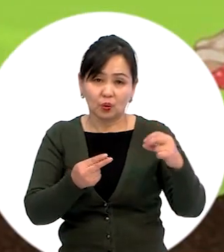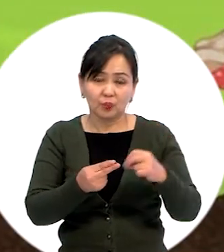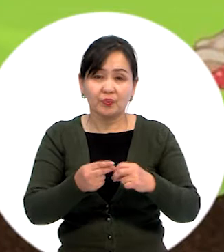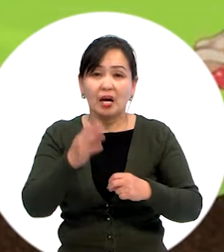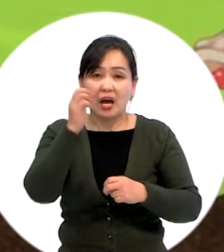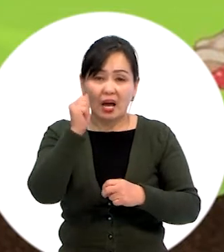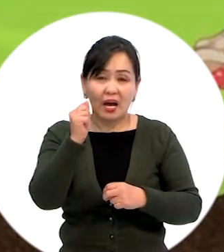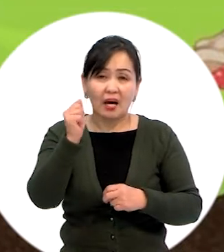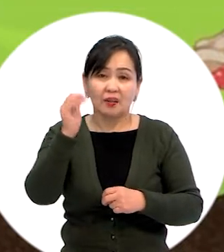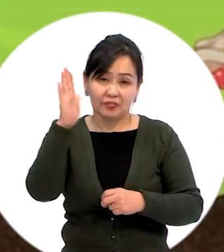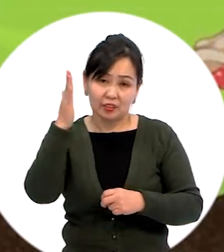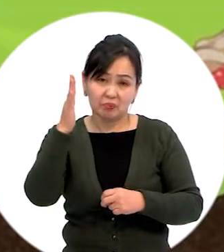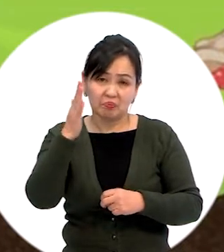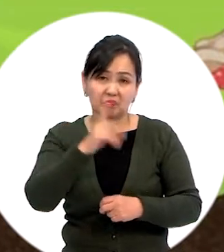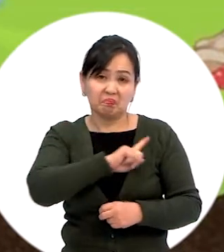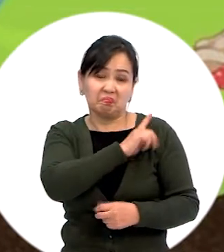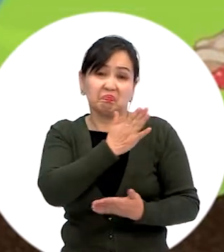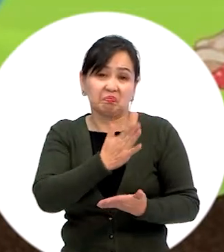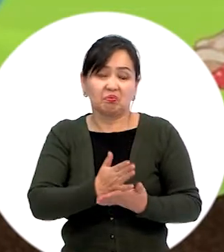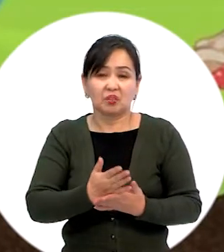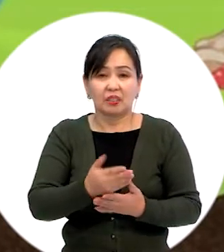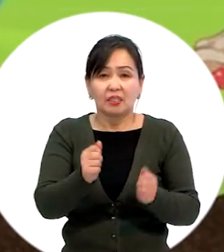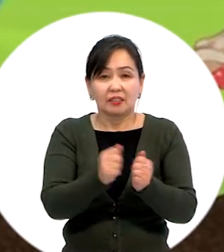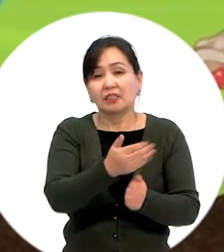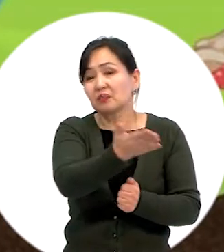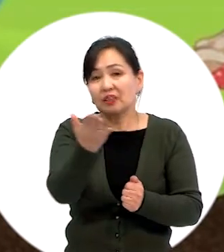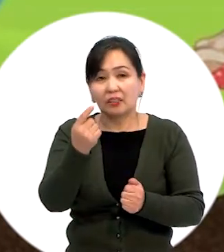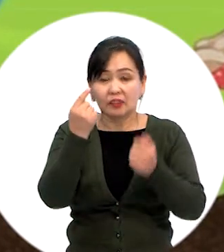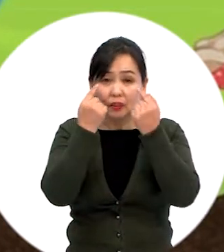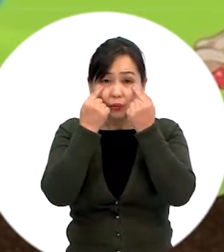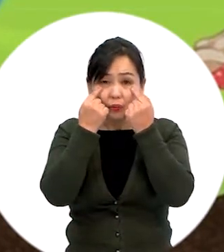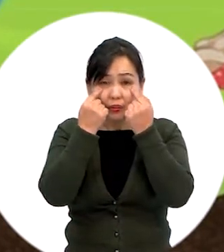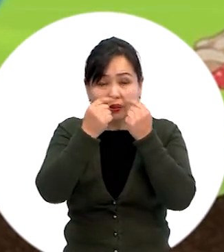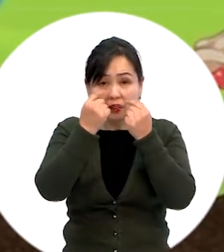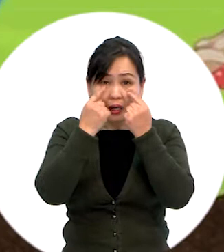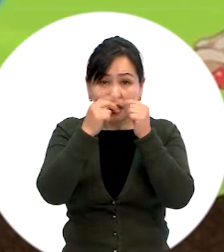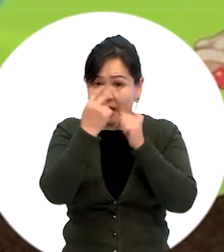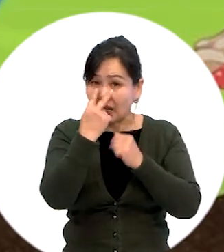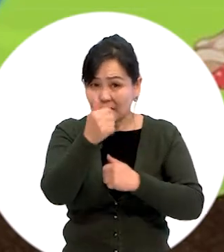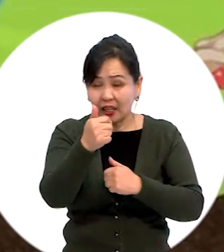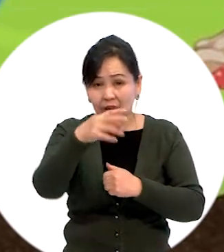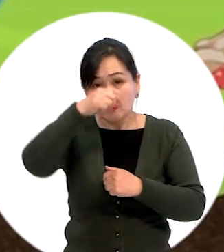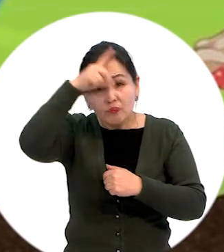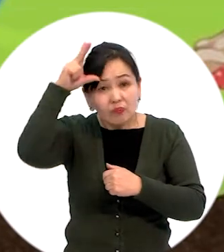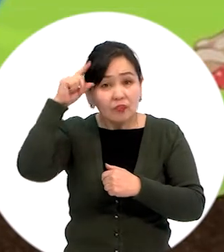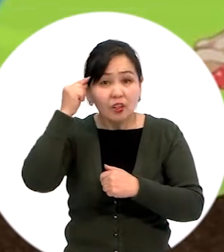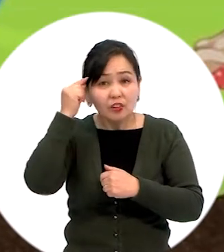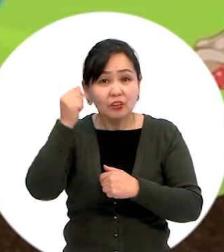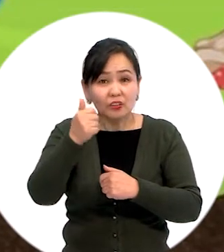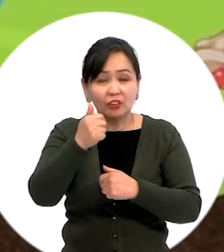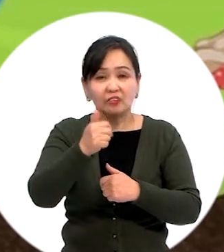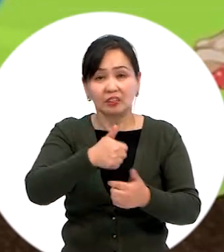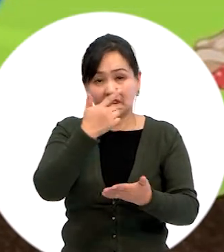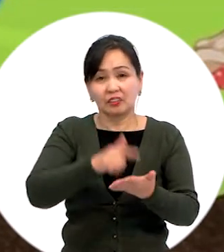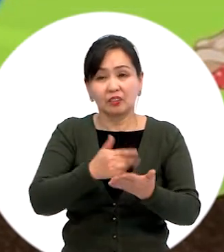Ловон А аминдэмээр баялаг учир найзууд таныг маань нүдний хараа болон хойд тогтолцонд маш сайн ногоо.